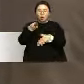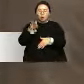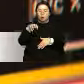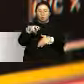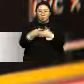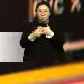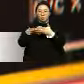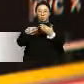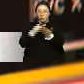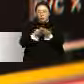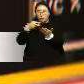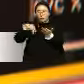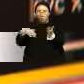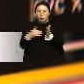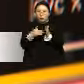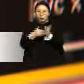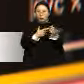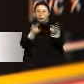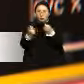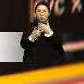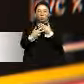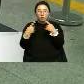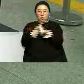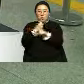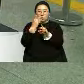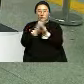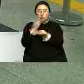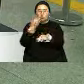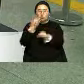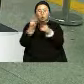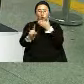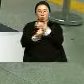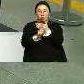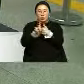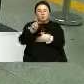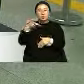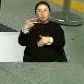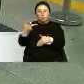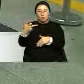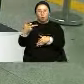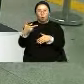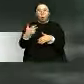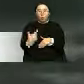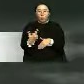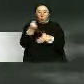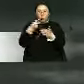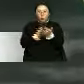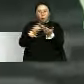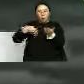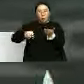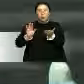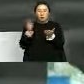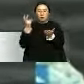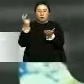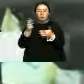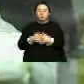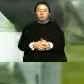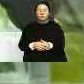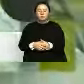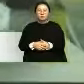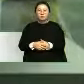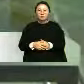명지병원에서 퇴원했고, 같은 병원에서 치료를 받았던 구리시 17번 환자도 곧 퇴원이 가능할 것으로